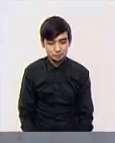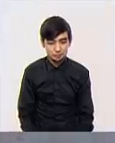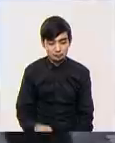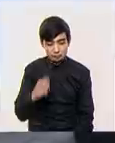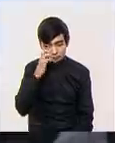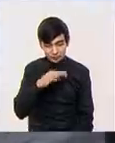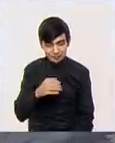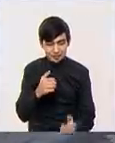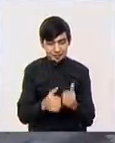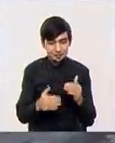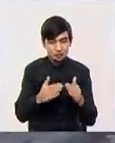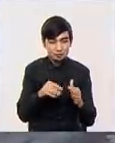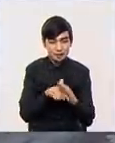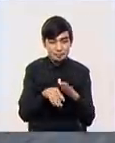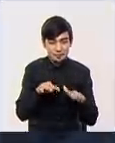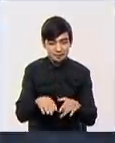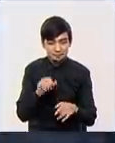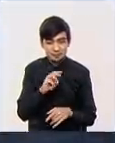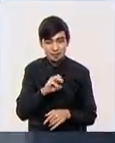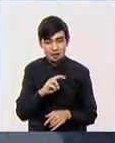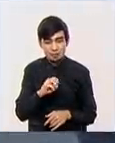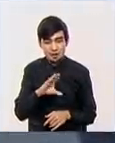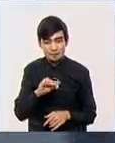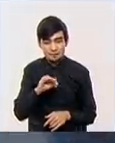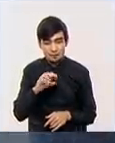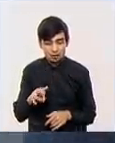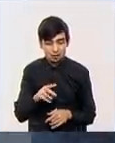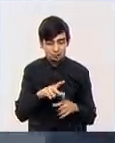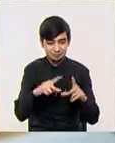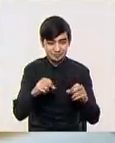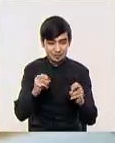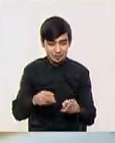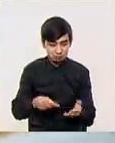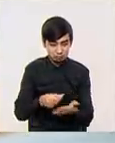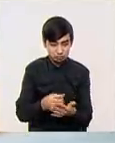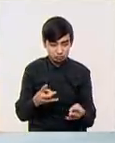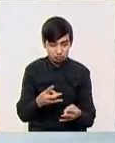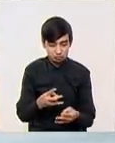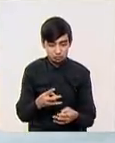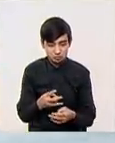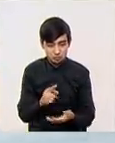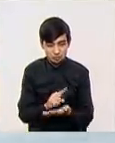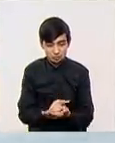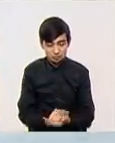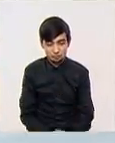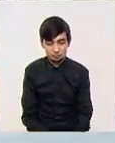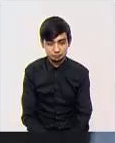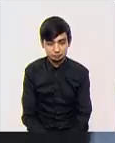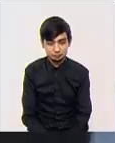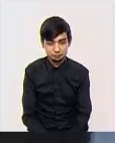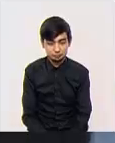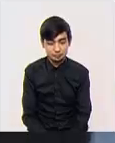Елімізде әр үйдің кіреберісінде орнатылған домофонға ақы төлеу міндетті ме? Тұрғындардың тікелей құқықтарын бұзып